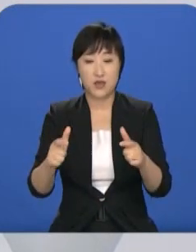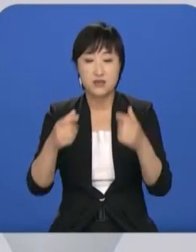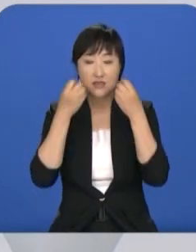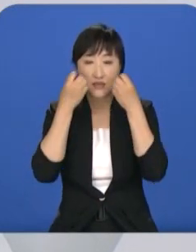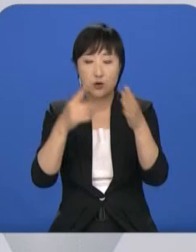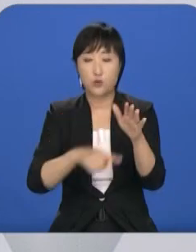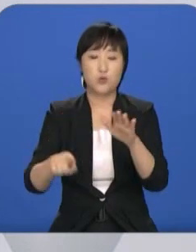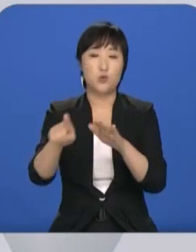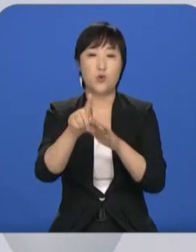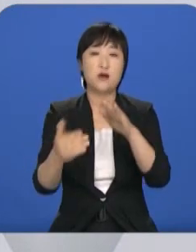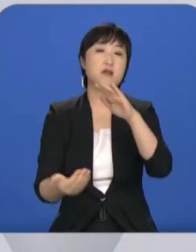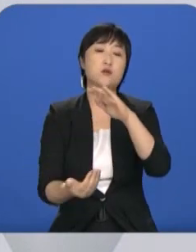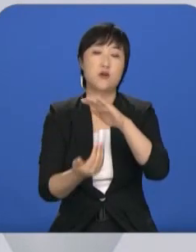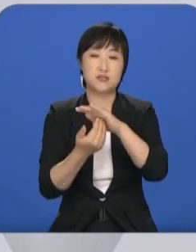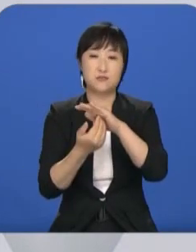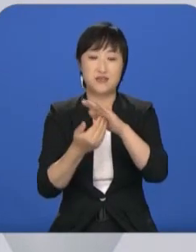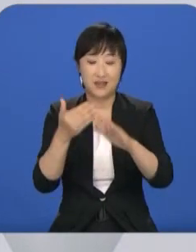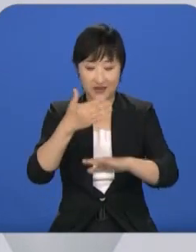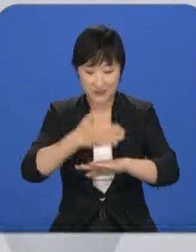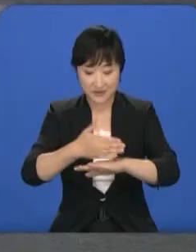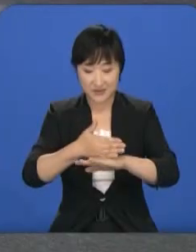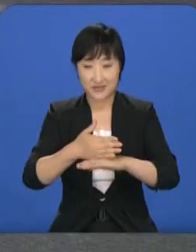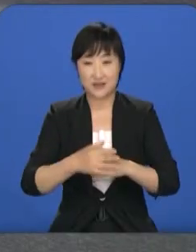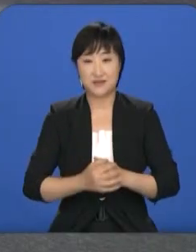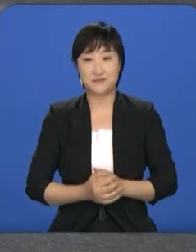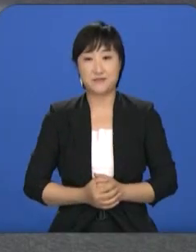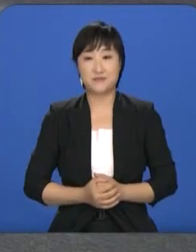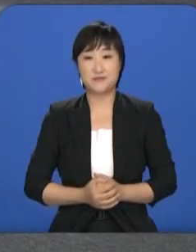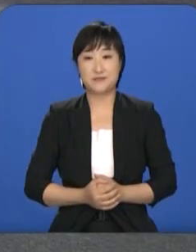새로운 도약을 이루어내겠습니다. 감사합니다.